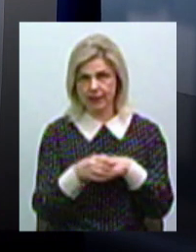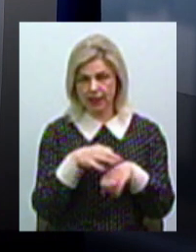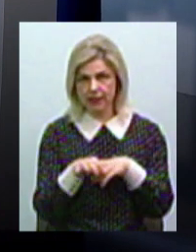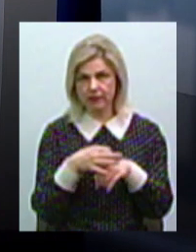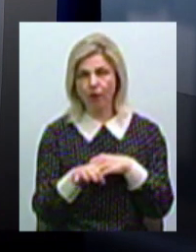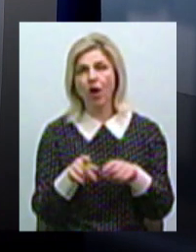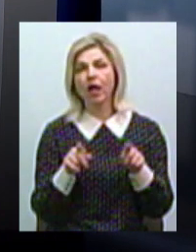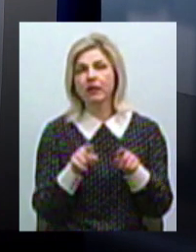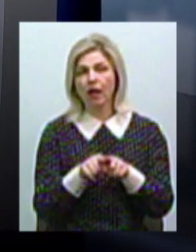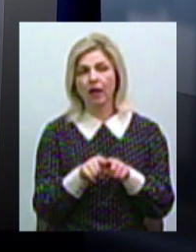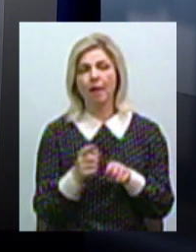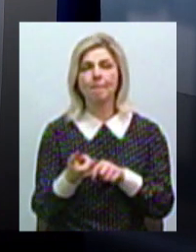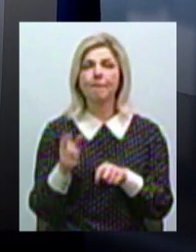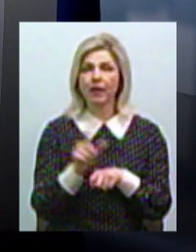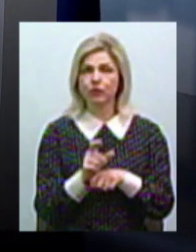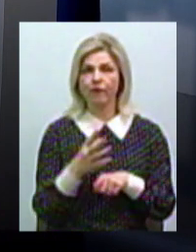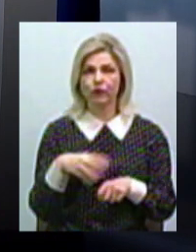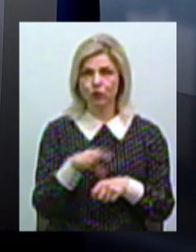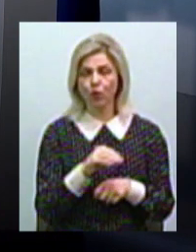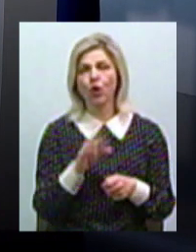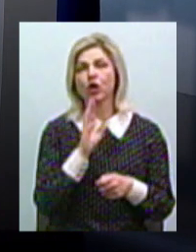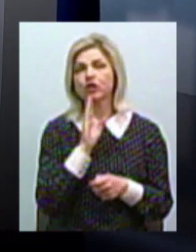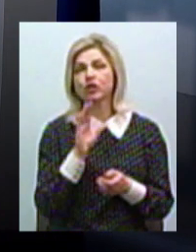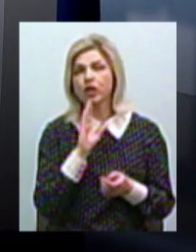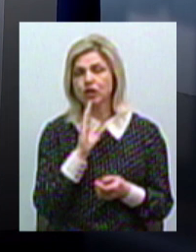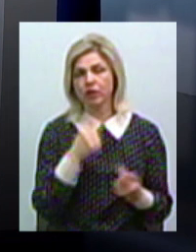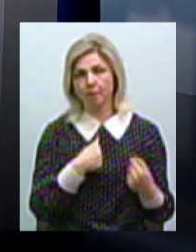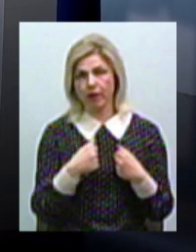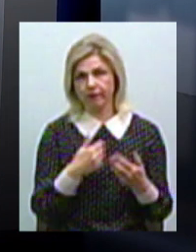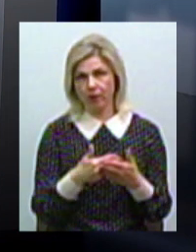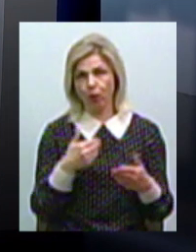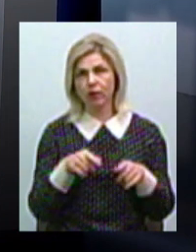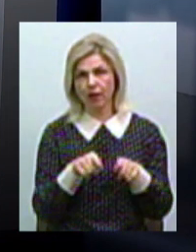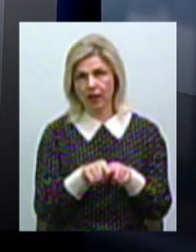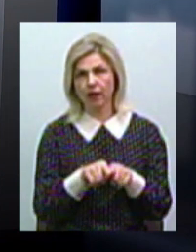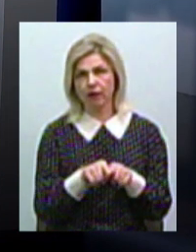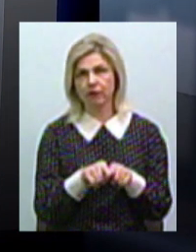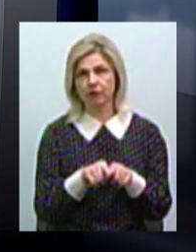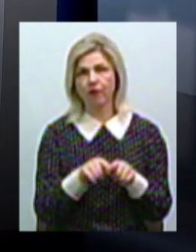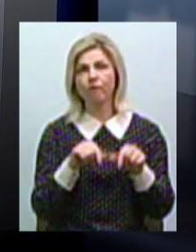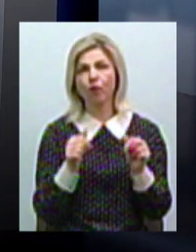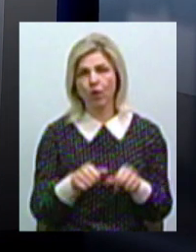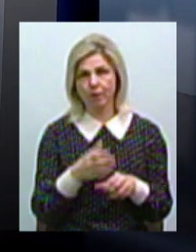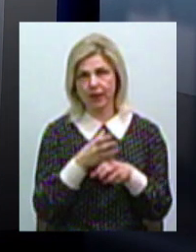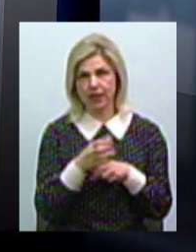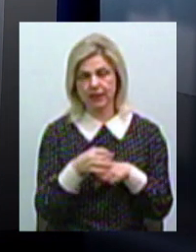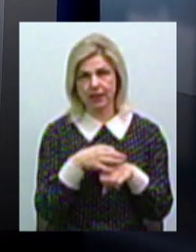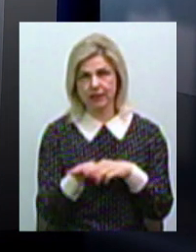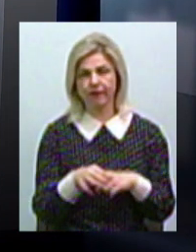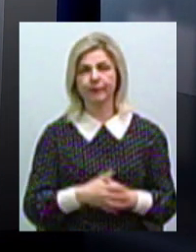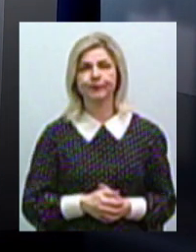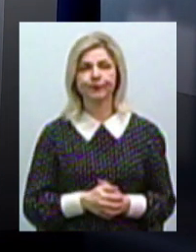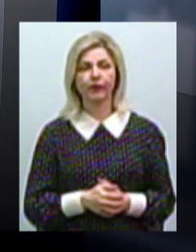Таким чином більше всього учасниць потрапляють саме від таких форм насильства. А